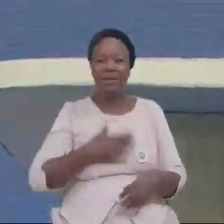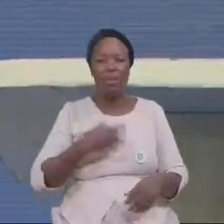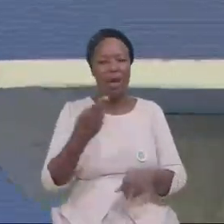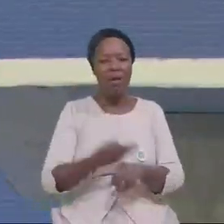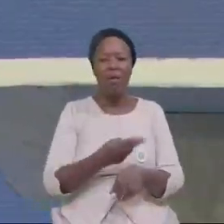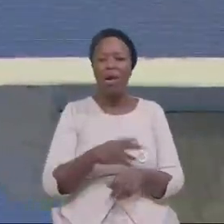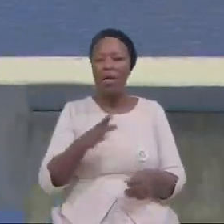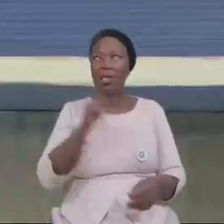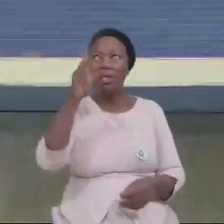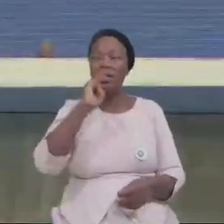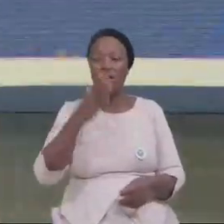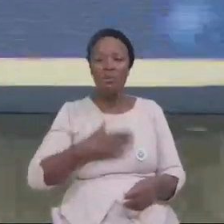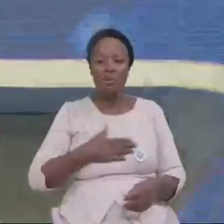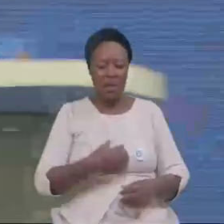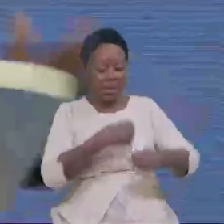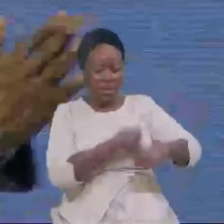il est mon refuge.